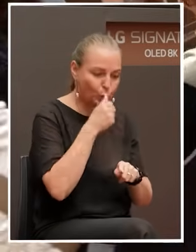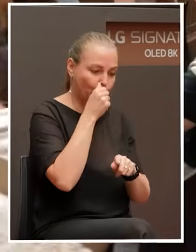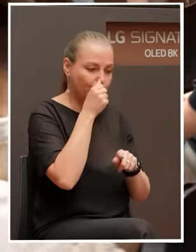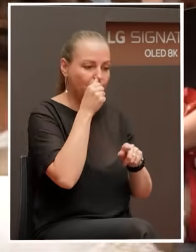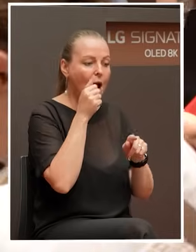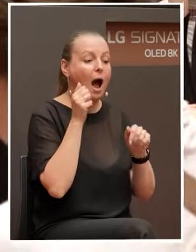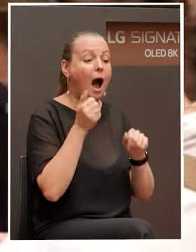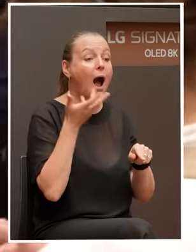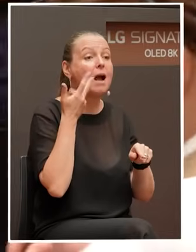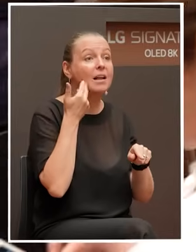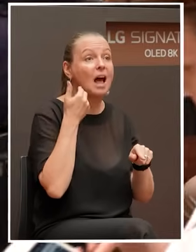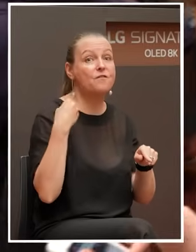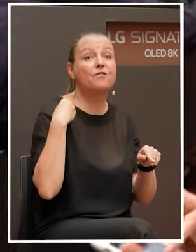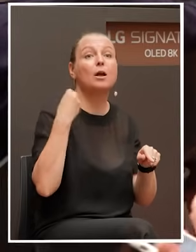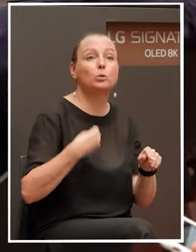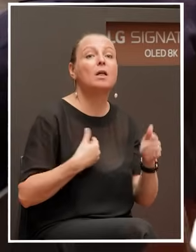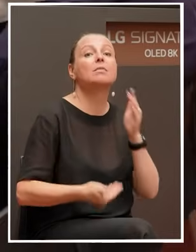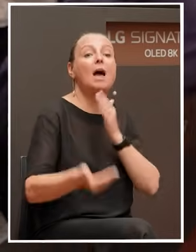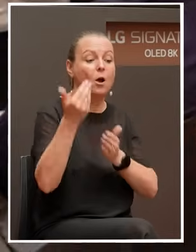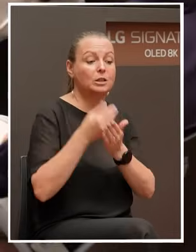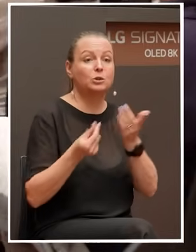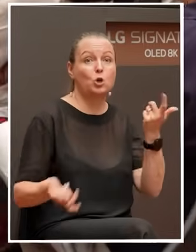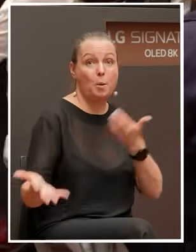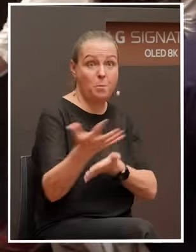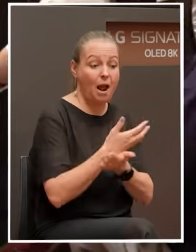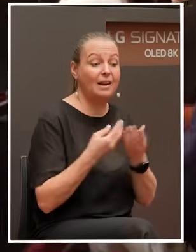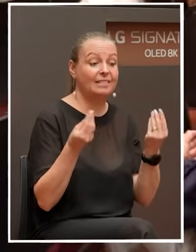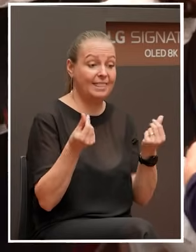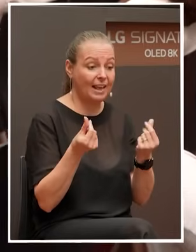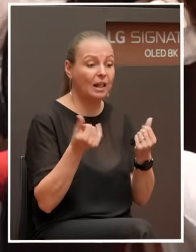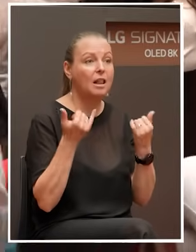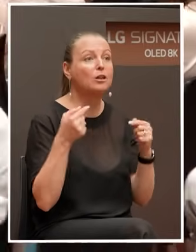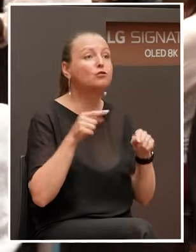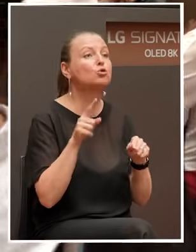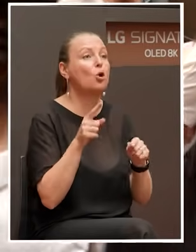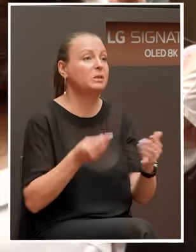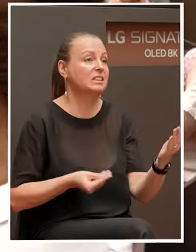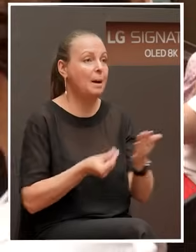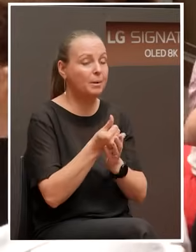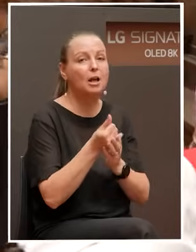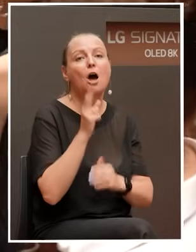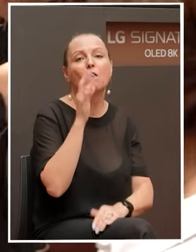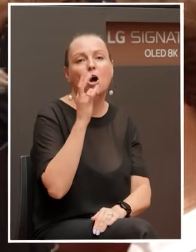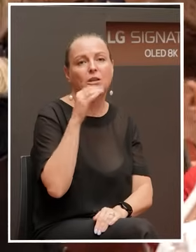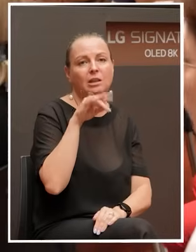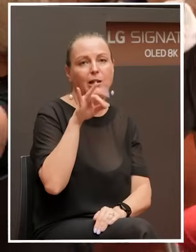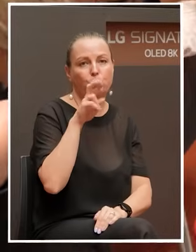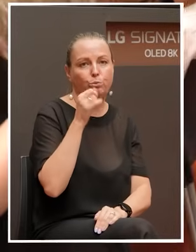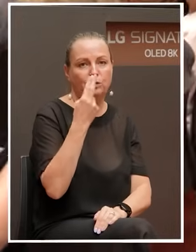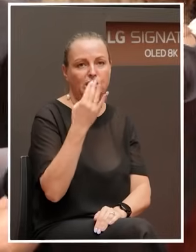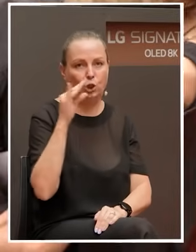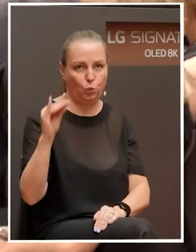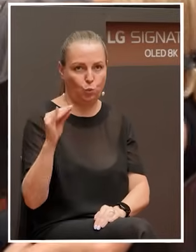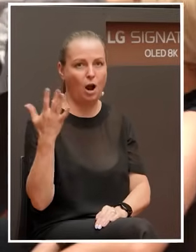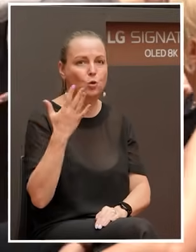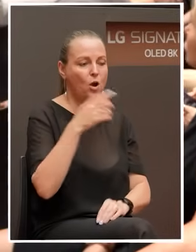когда французы наконец собрали деньги для того, чтобы заплатить колоссальную контрибуцию, наложенную